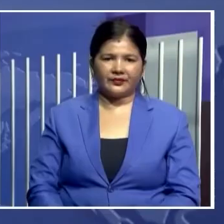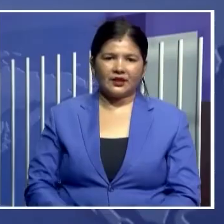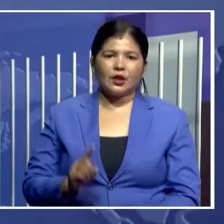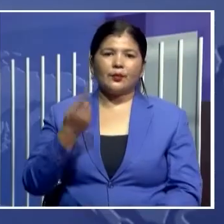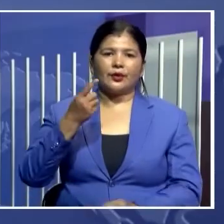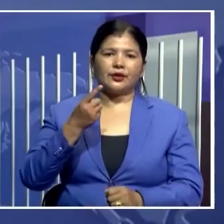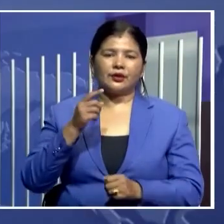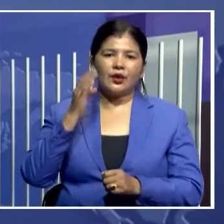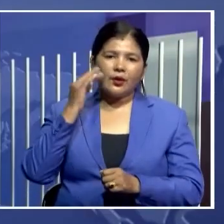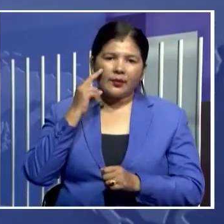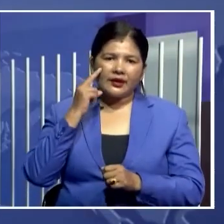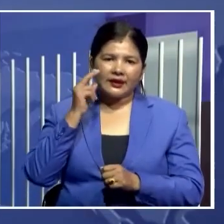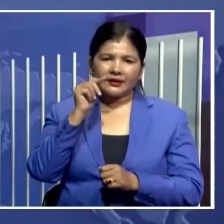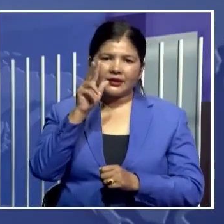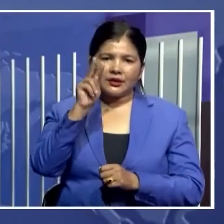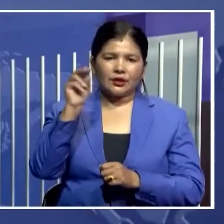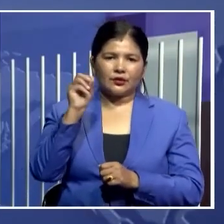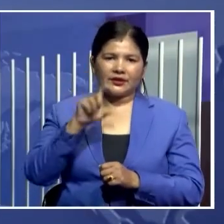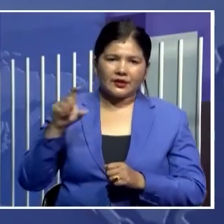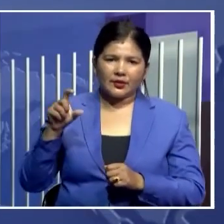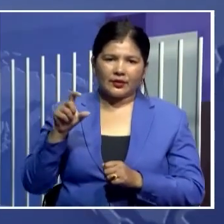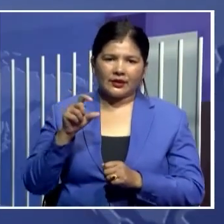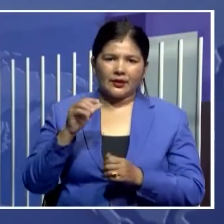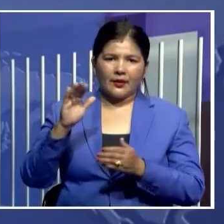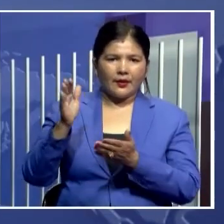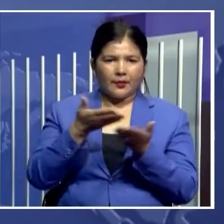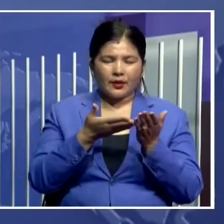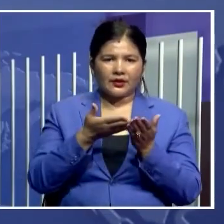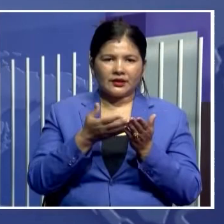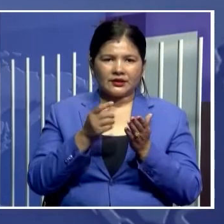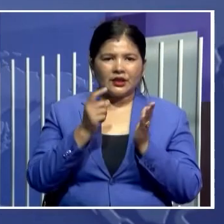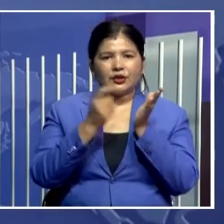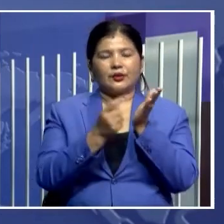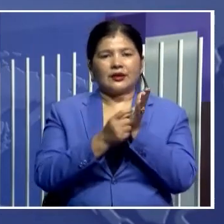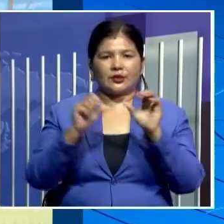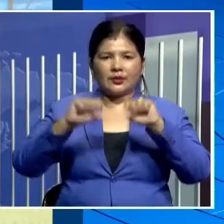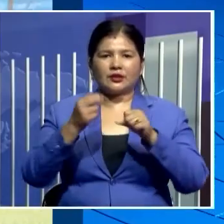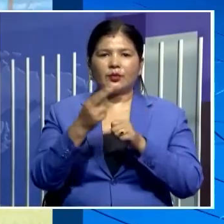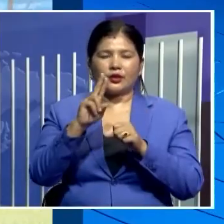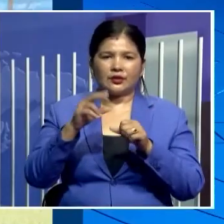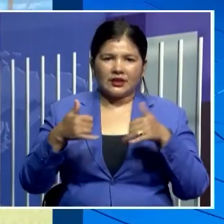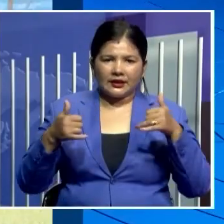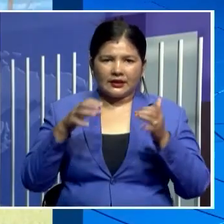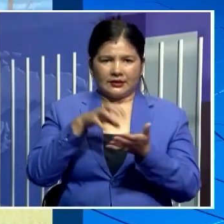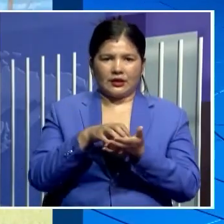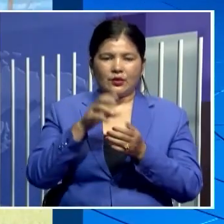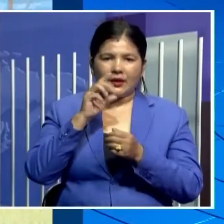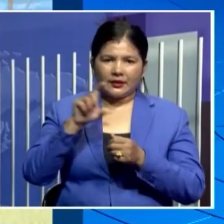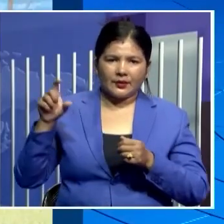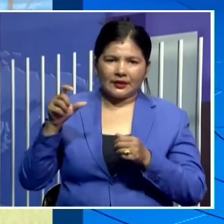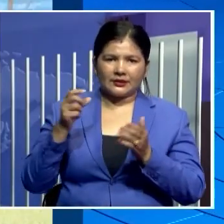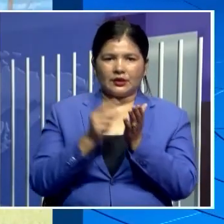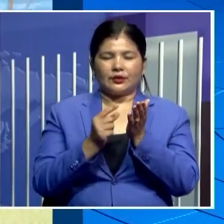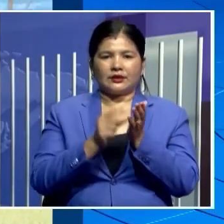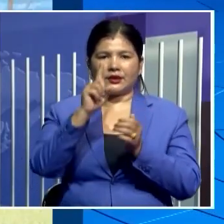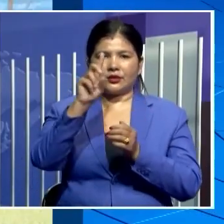पहिलो महिला टी20 अन्तर्राष्ट्रियमा नेपाल पपुआ पाउना टोली युगान्डासँग पराजित भएको छ। टियु क्रिकेट मैदानमा आज नेपाल युगान्डासँग 12